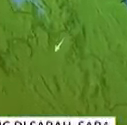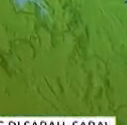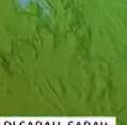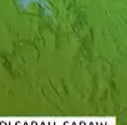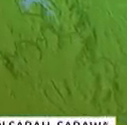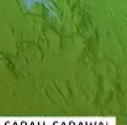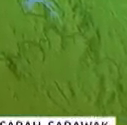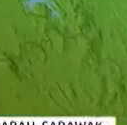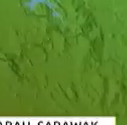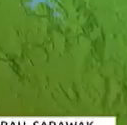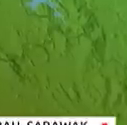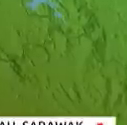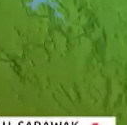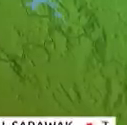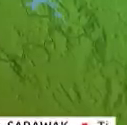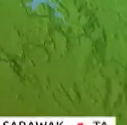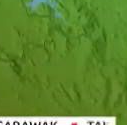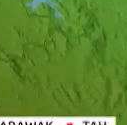esok